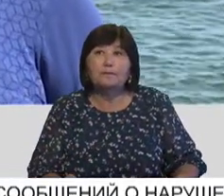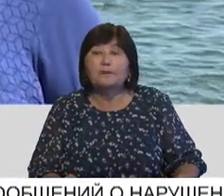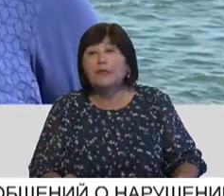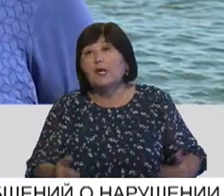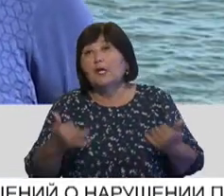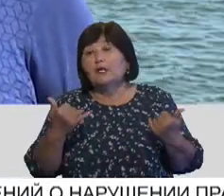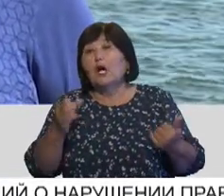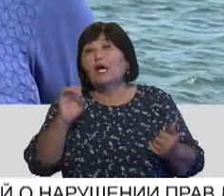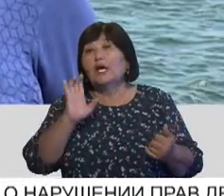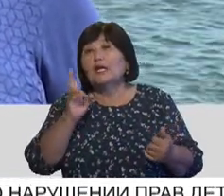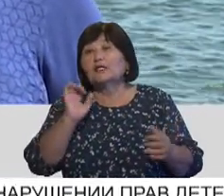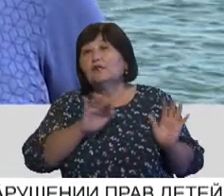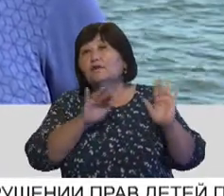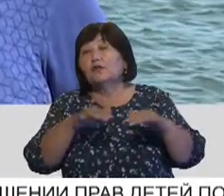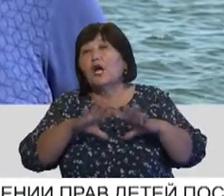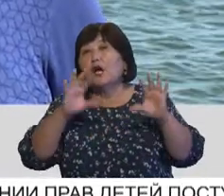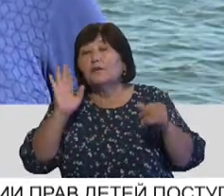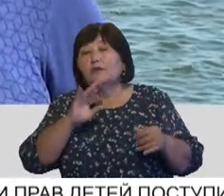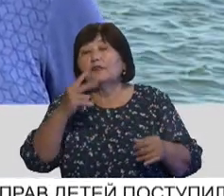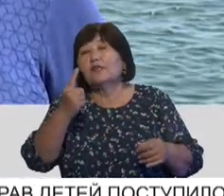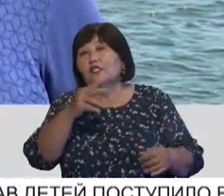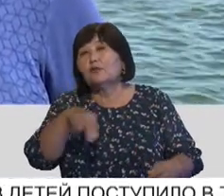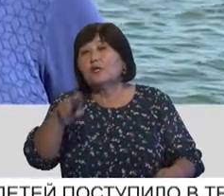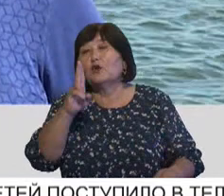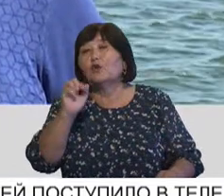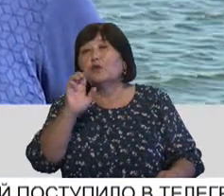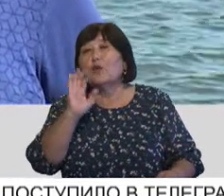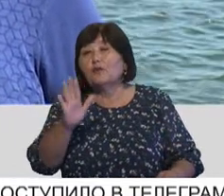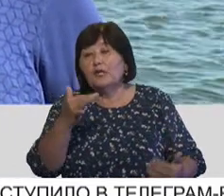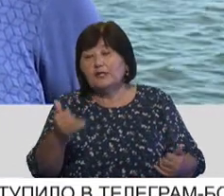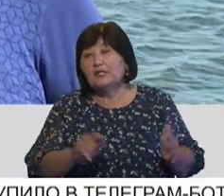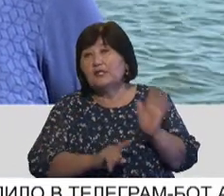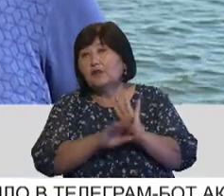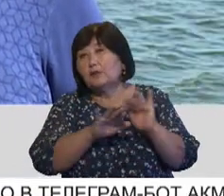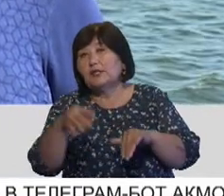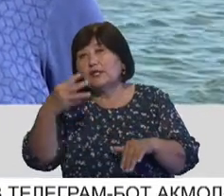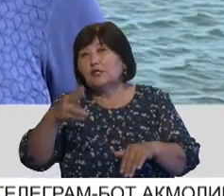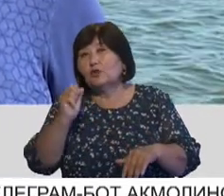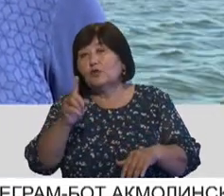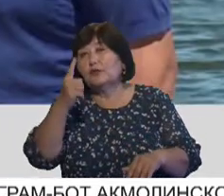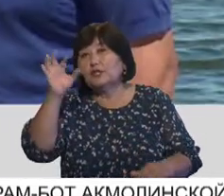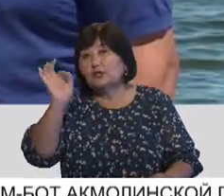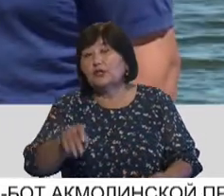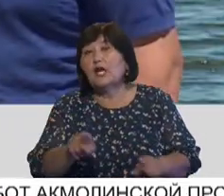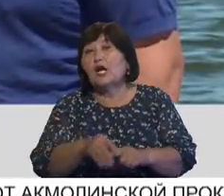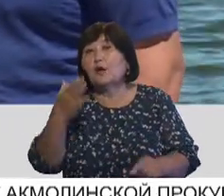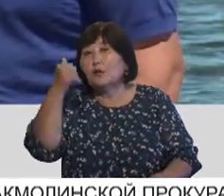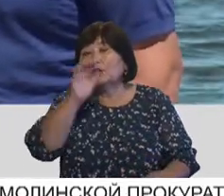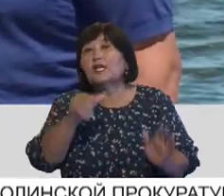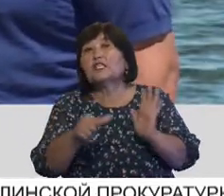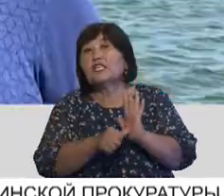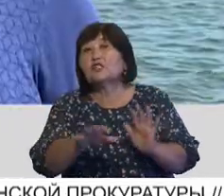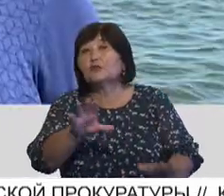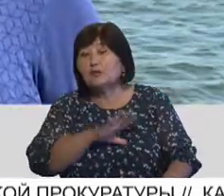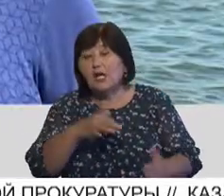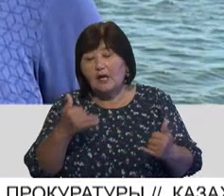На сегодня в Аральском море объем воды составляет 21 миллиард кубов. Сейчас поступает 30 кубов воды в секунду, когда, как в прошлом году, всего 6